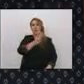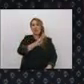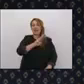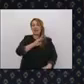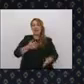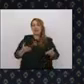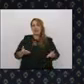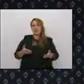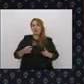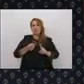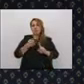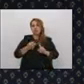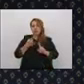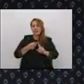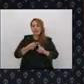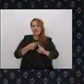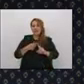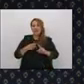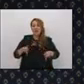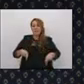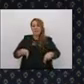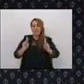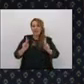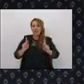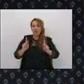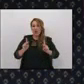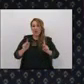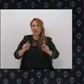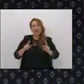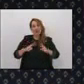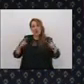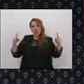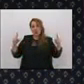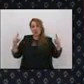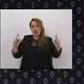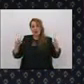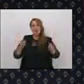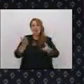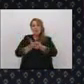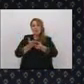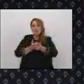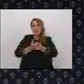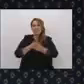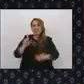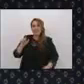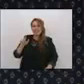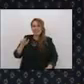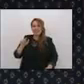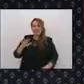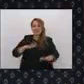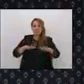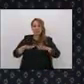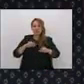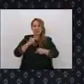حين لآخر تستغرق أجالا غير مقبولة حقا نظرا لكثافة هذه أشغال